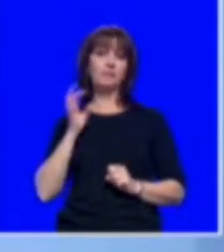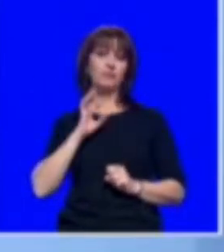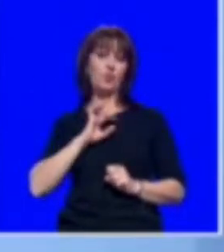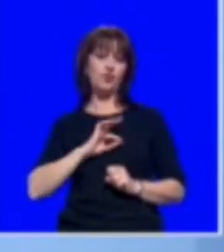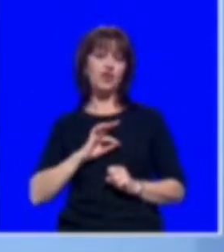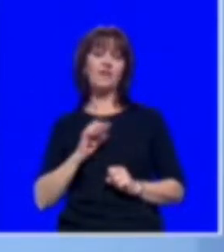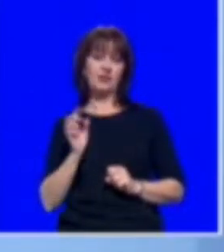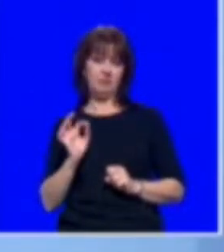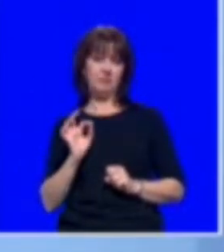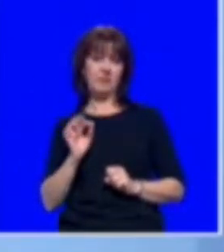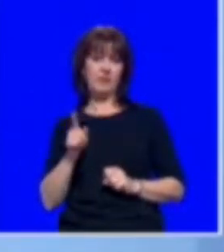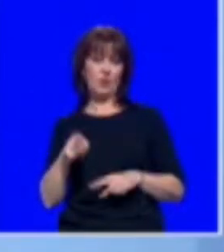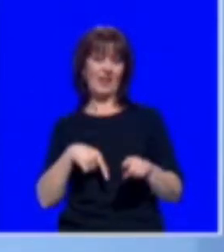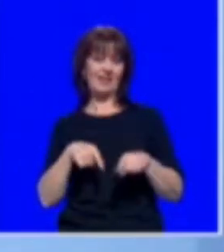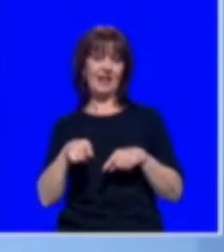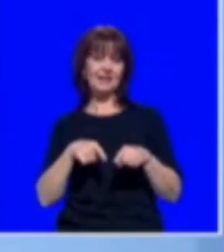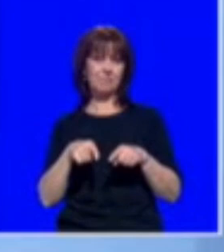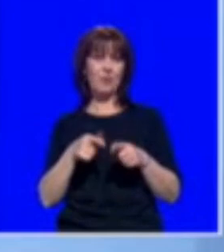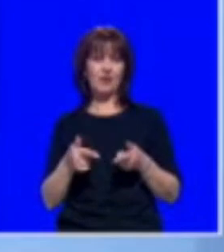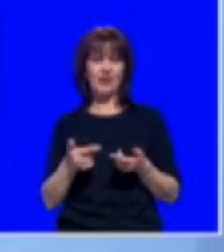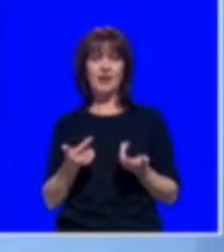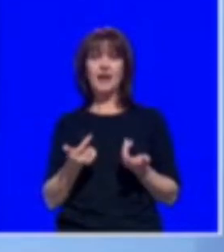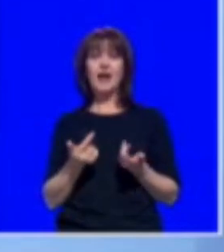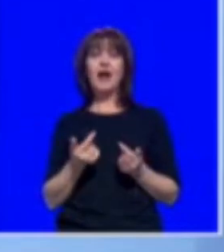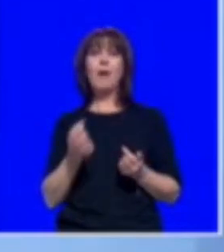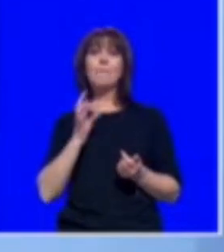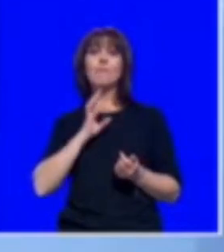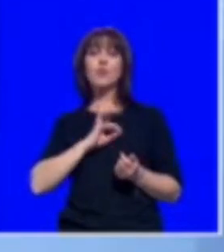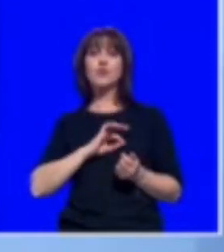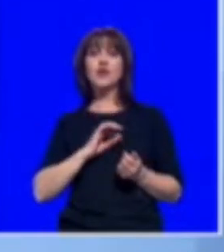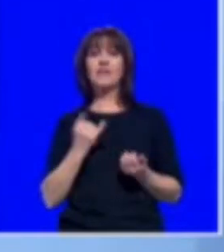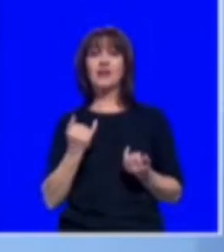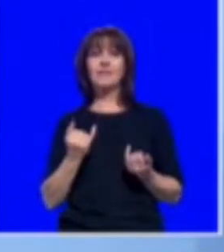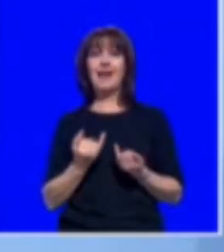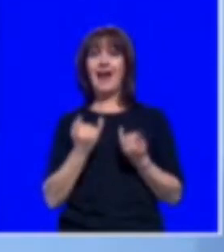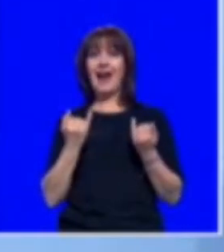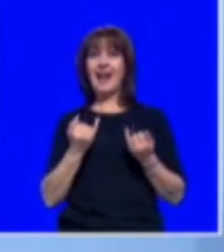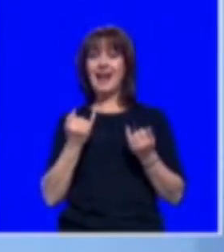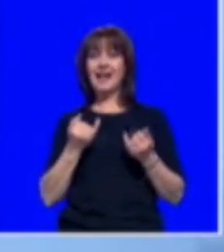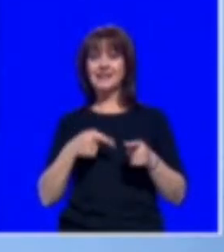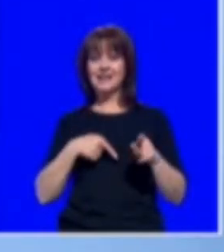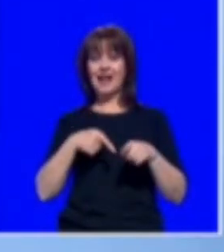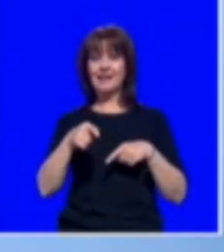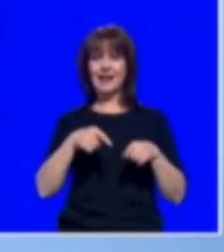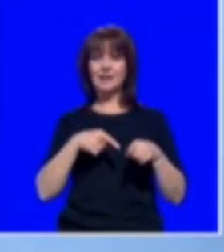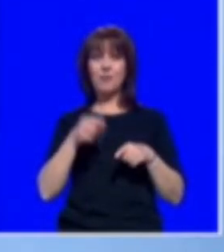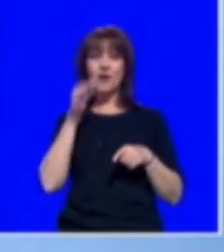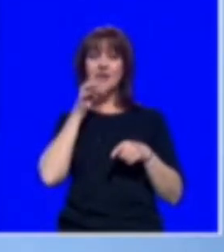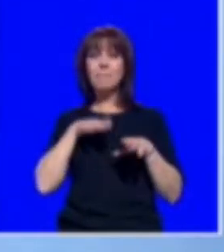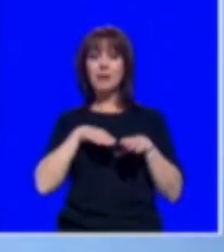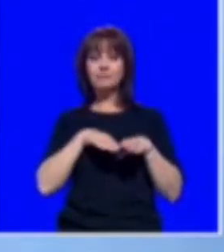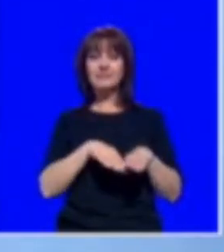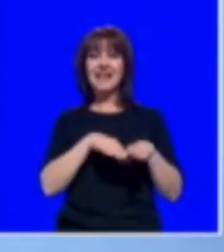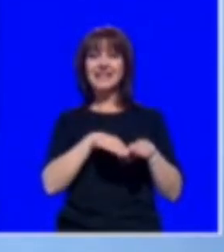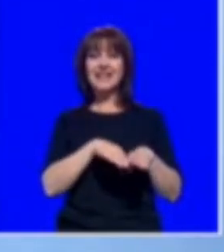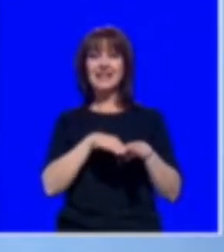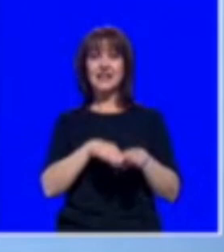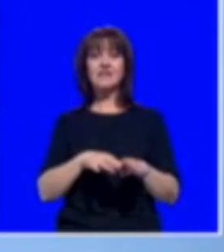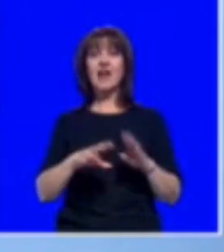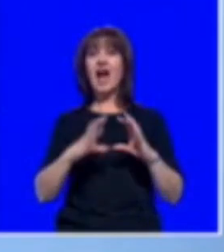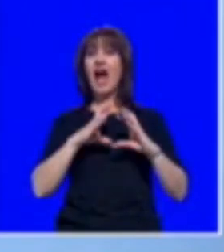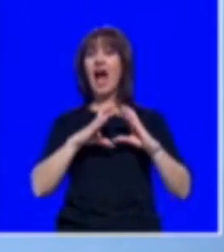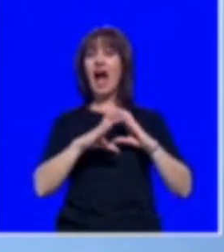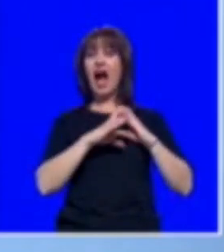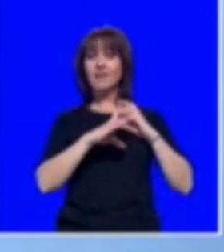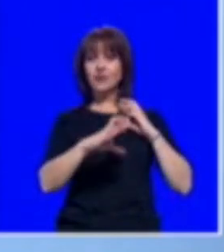най-лесните, давам пример с транспорта, защото ми е най-пресен, те получават най-лесните линии, тези в които няма задръствания, техните автобуси